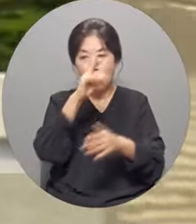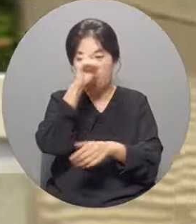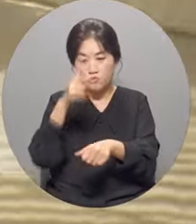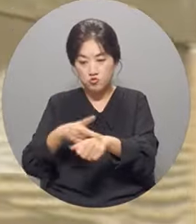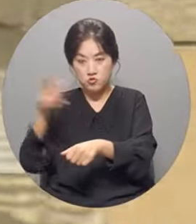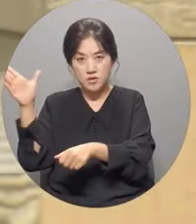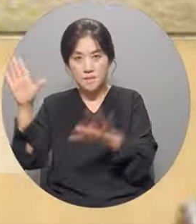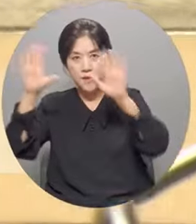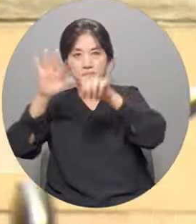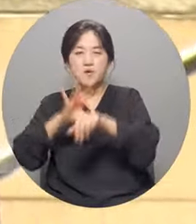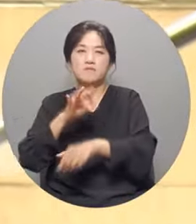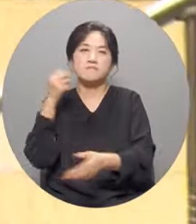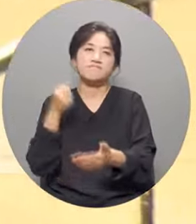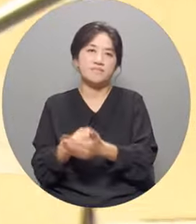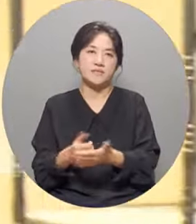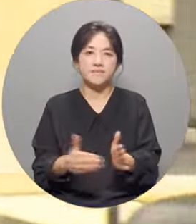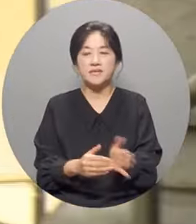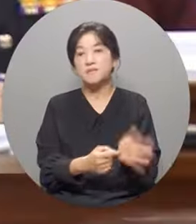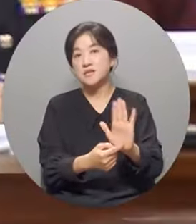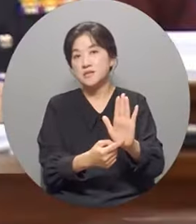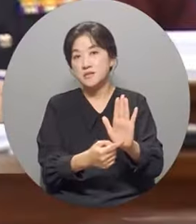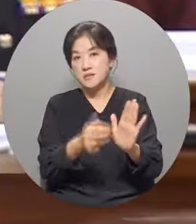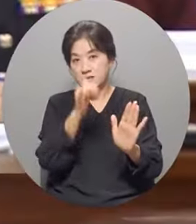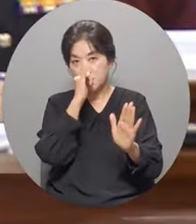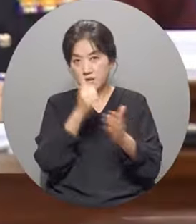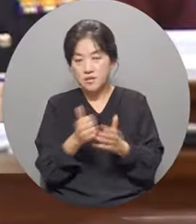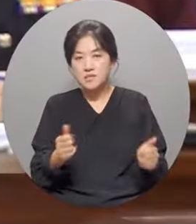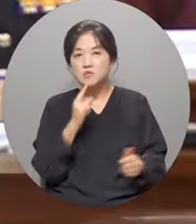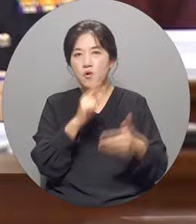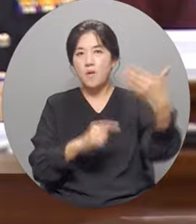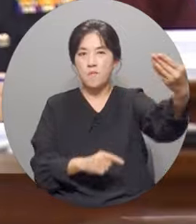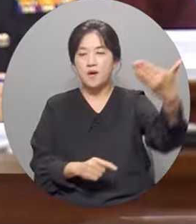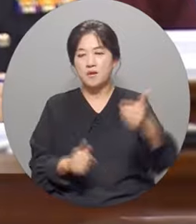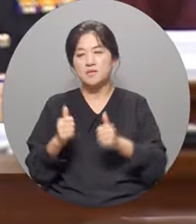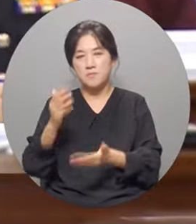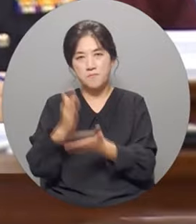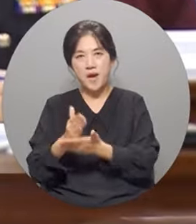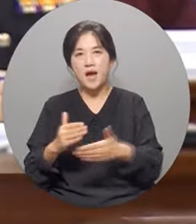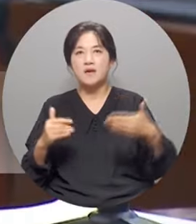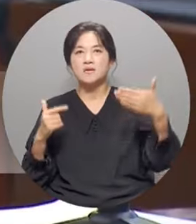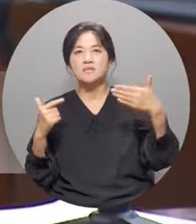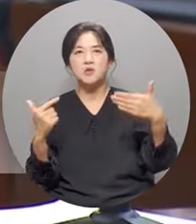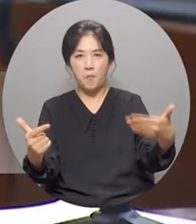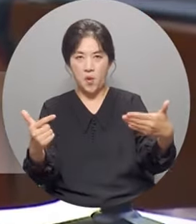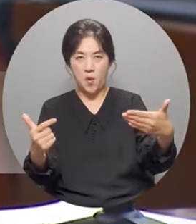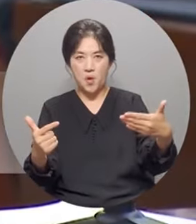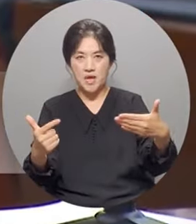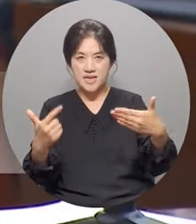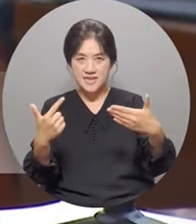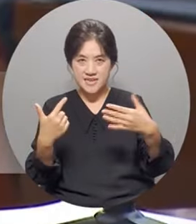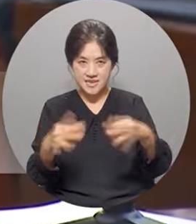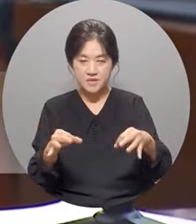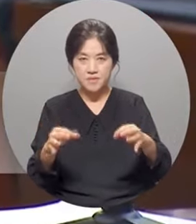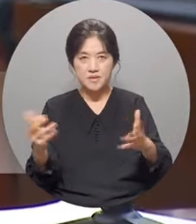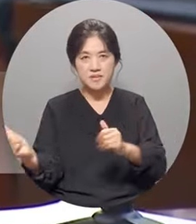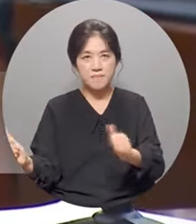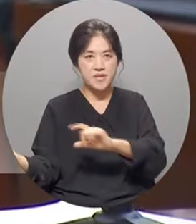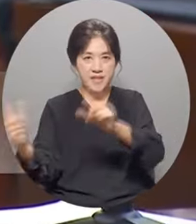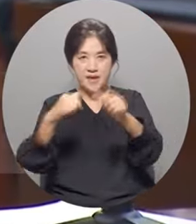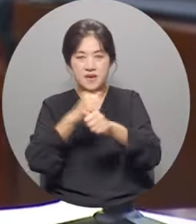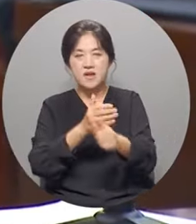밤 10시쯤 결론을 공개했습니다. 기소 9명, 불기소 6명으로 김 전 청장을 재판에